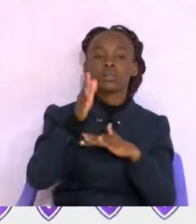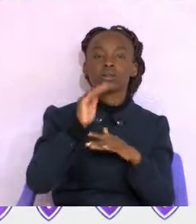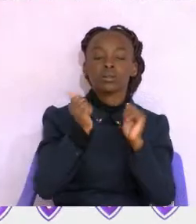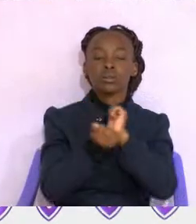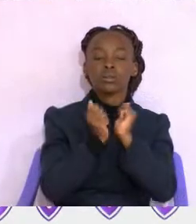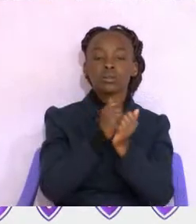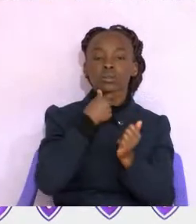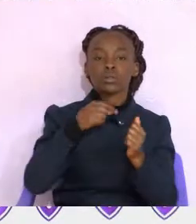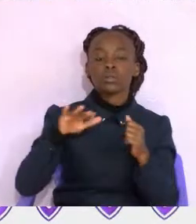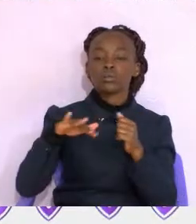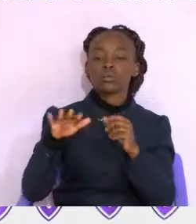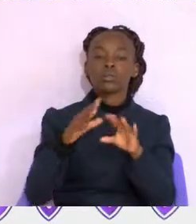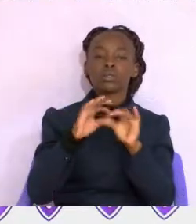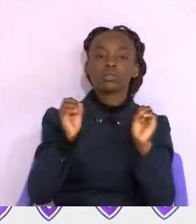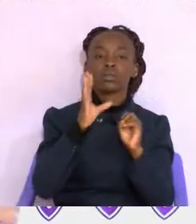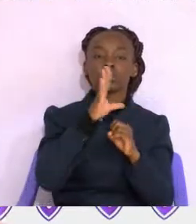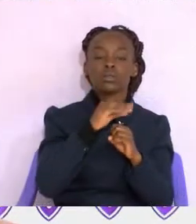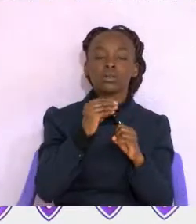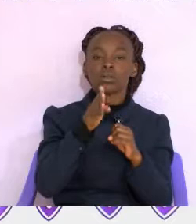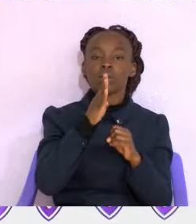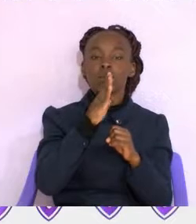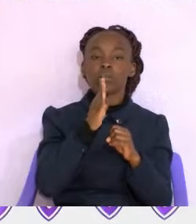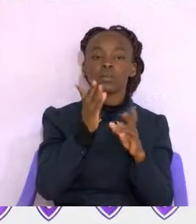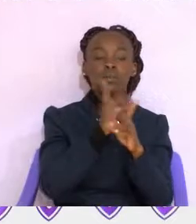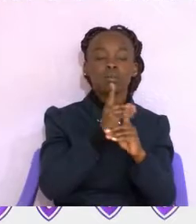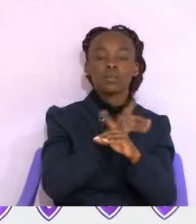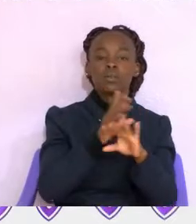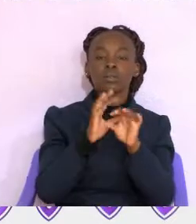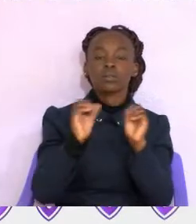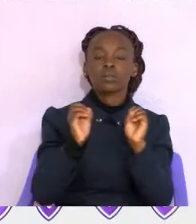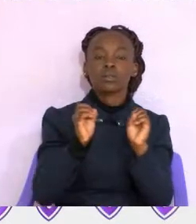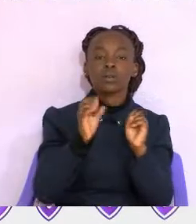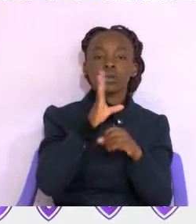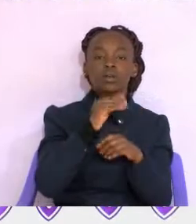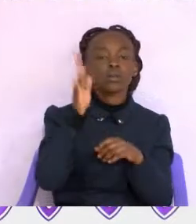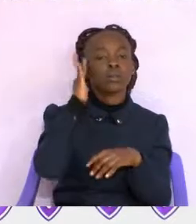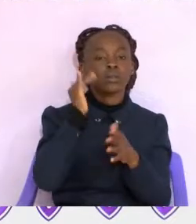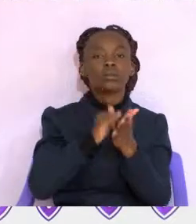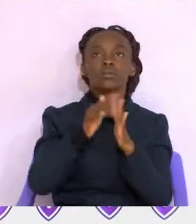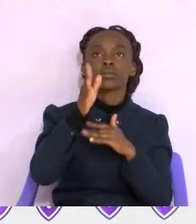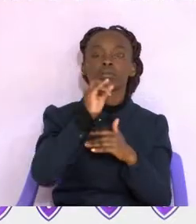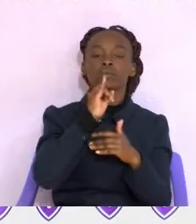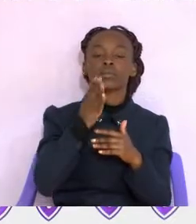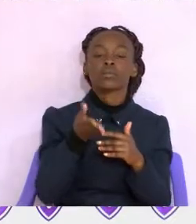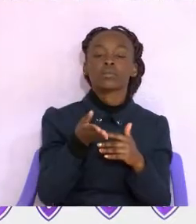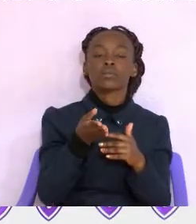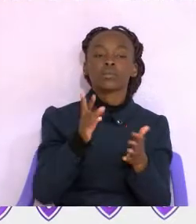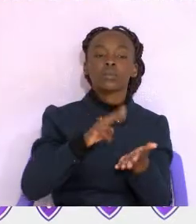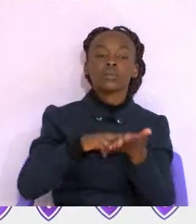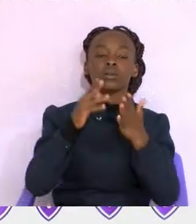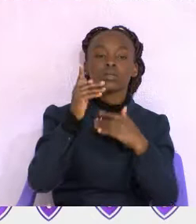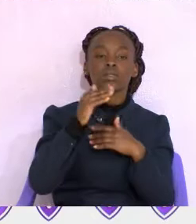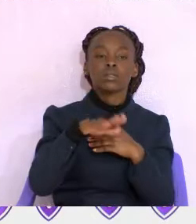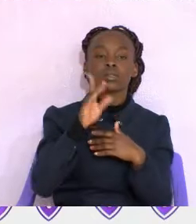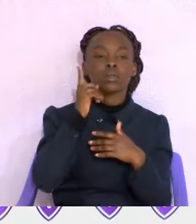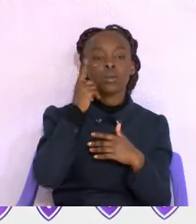Ainue macho yake kuona Mungu bado hajekuwa toppled. Ainue macho yake kujua kwamba Mungu bado yuko. Kuinua macho yako hata